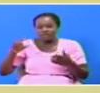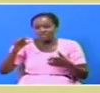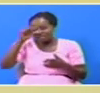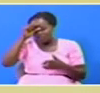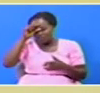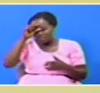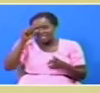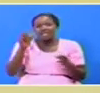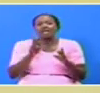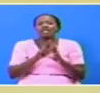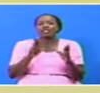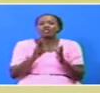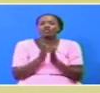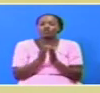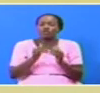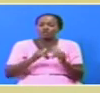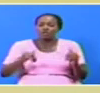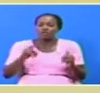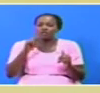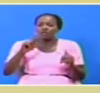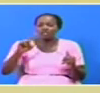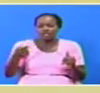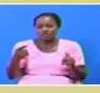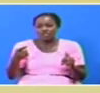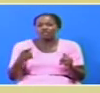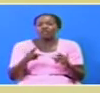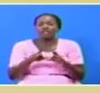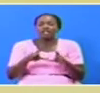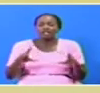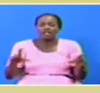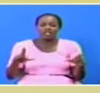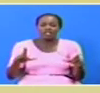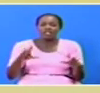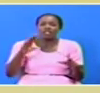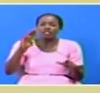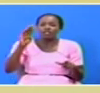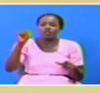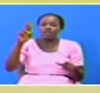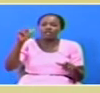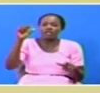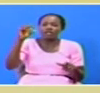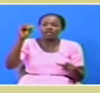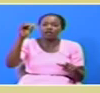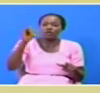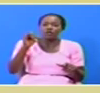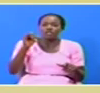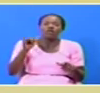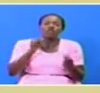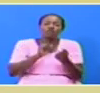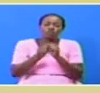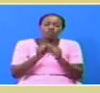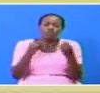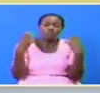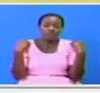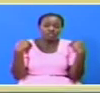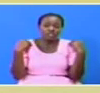imehiari kutenga ekari 1000 za ardhi katika eneo la Baragoi, Samburu ya kaskazini, kutoa fursa ya mazoezi ya wanajeshi.